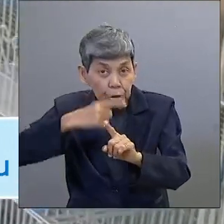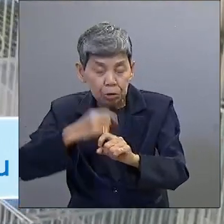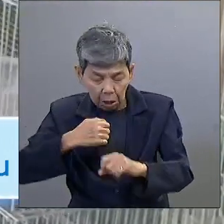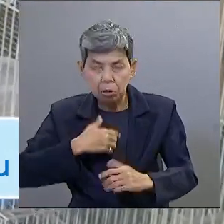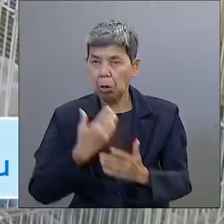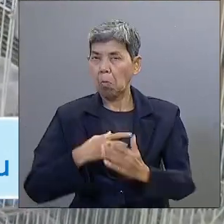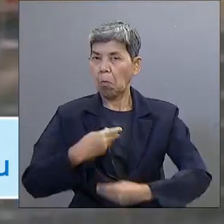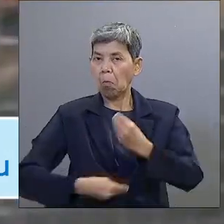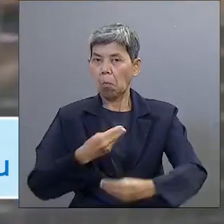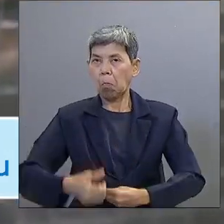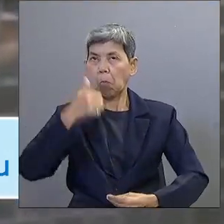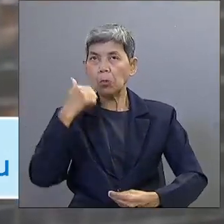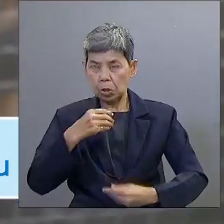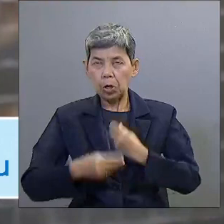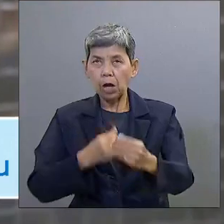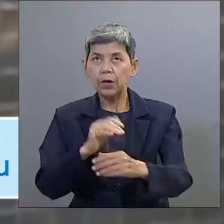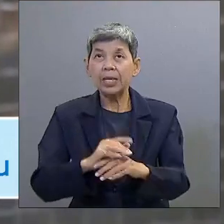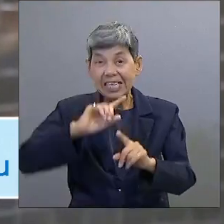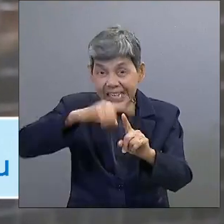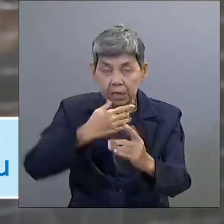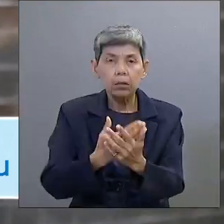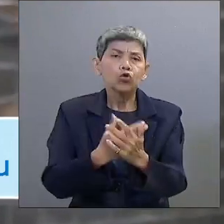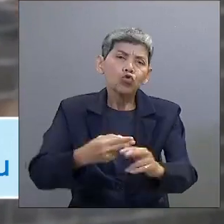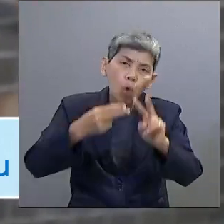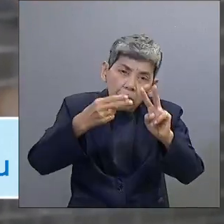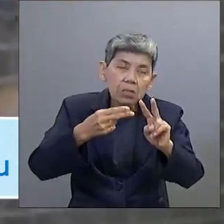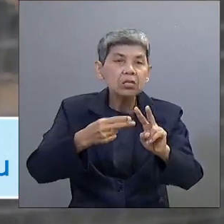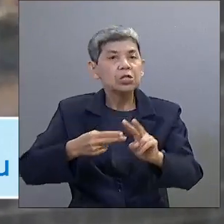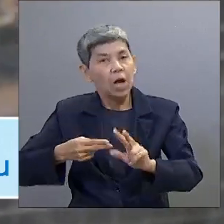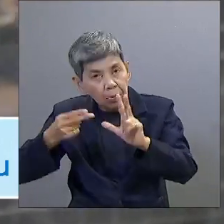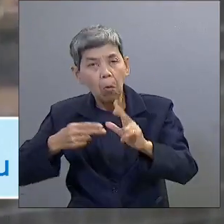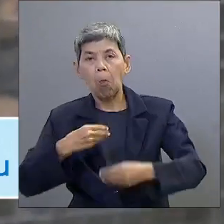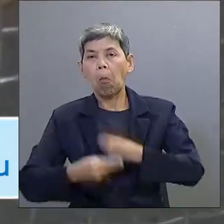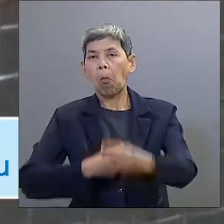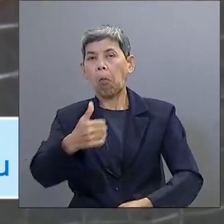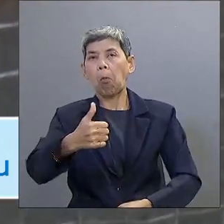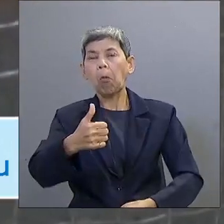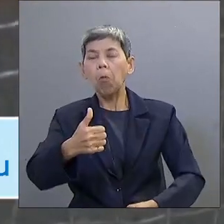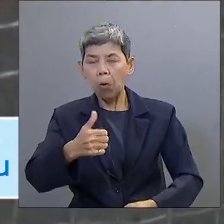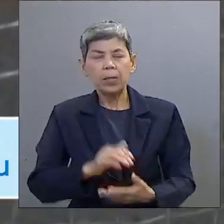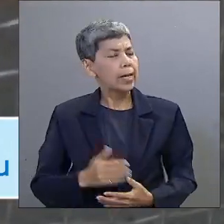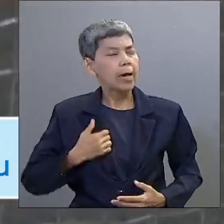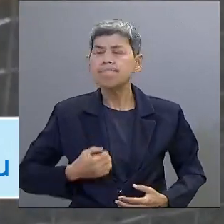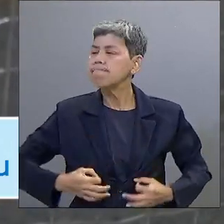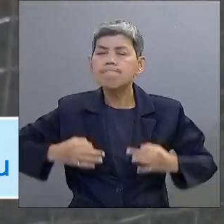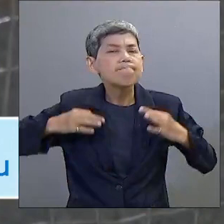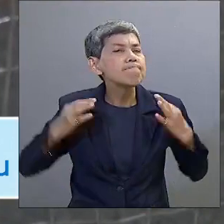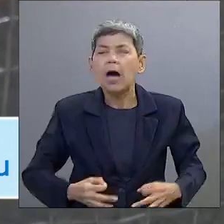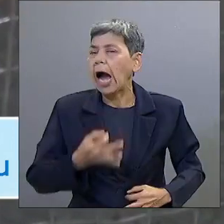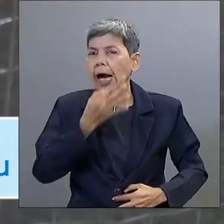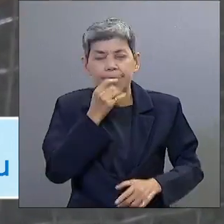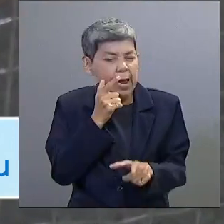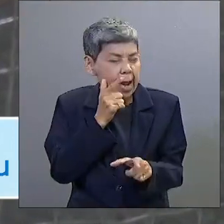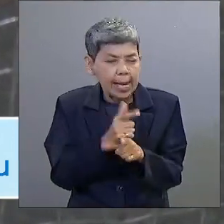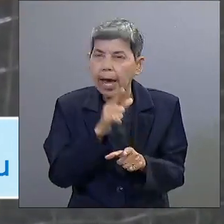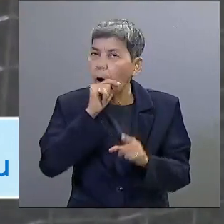างรายได้อย่างสูงให้กับตัวเองเดือนละ 20,000 ถึง 30,000 บาทค่ะคุณอเนกเลยตัดสินใจยึดอาชีพ